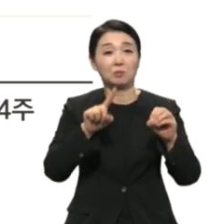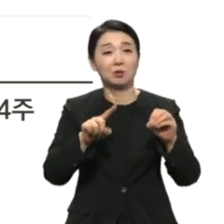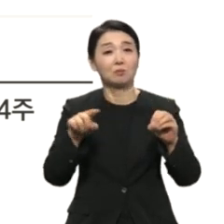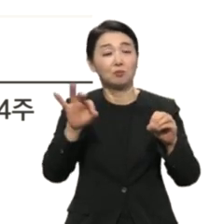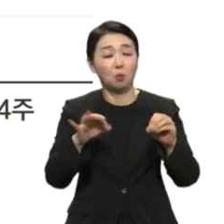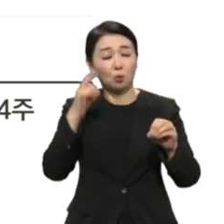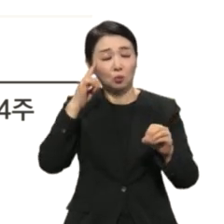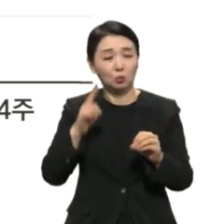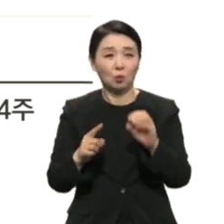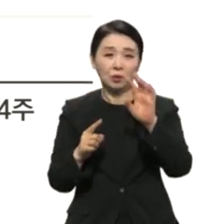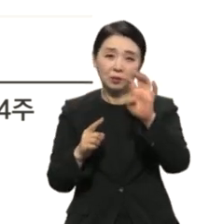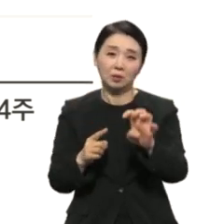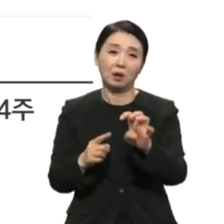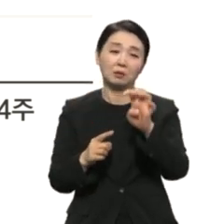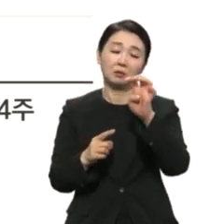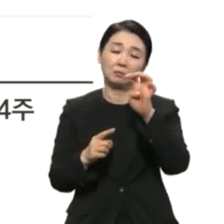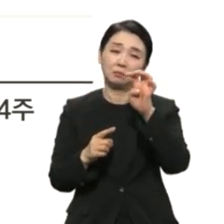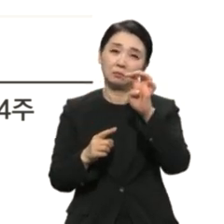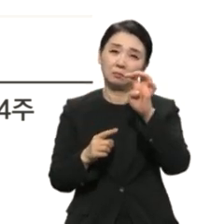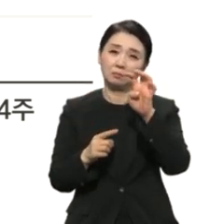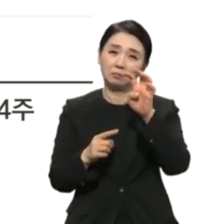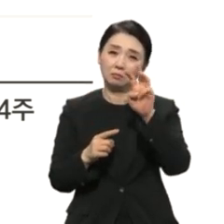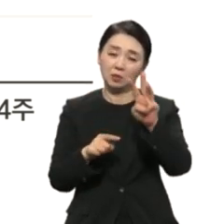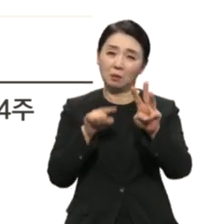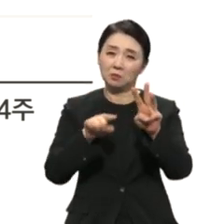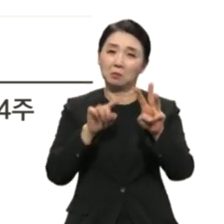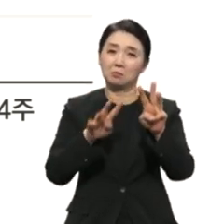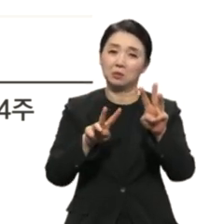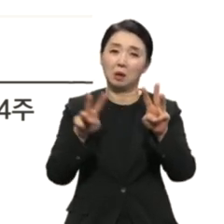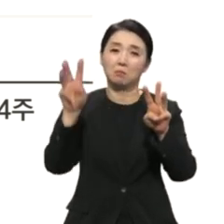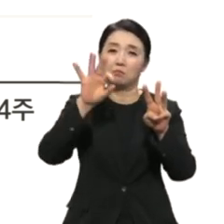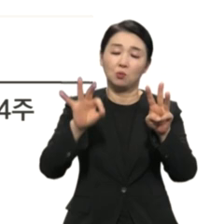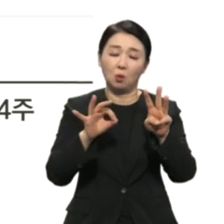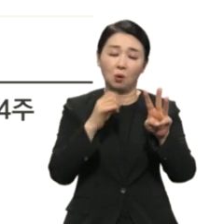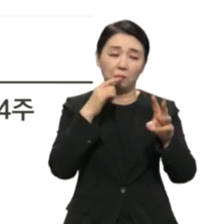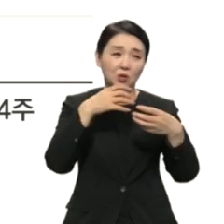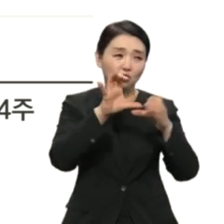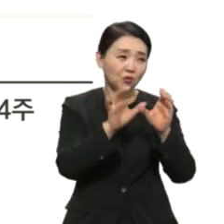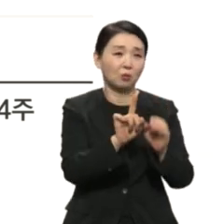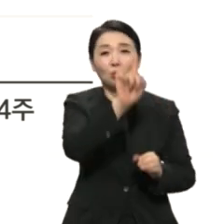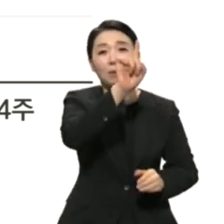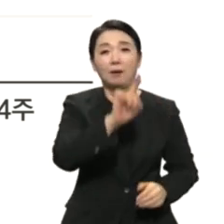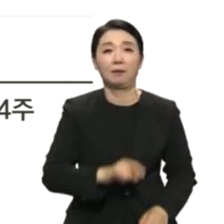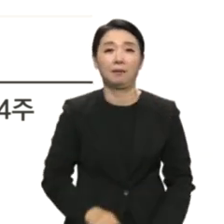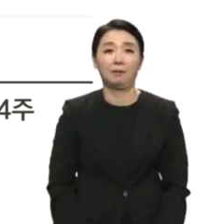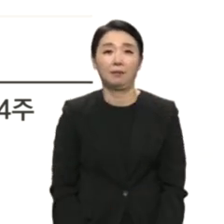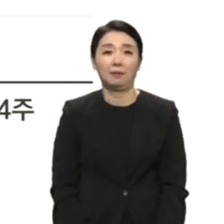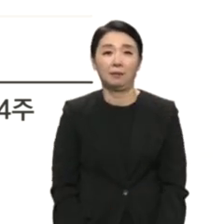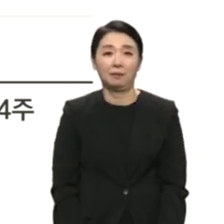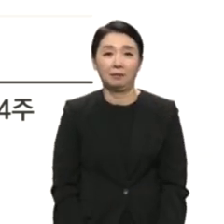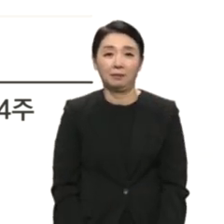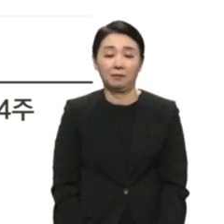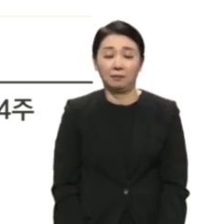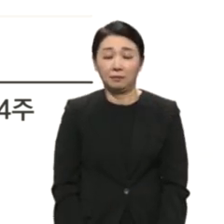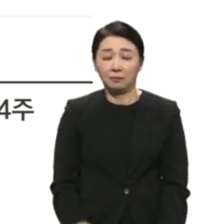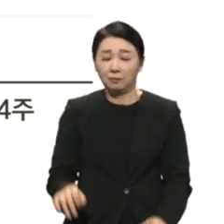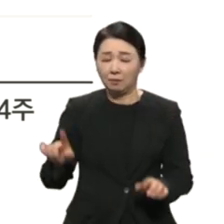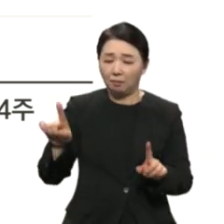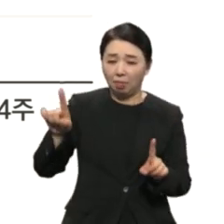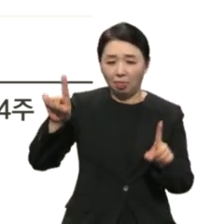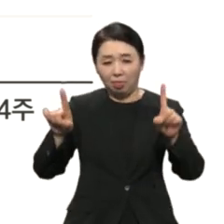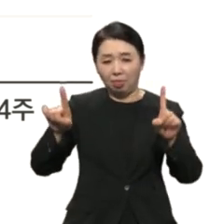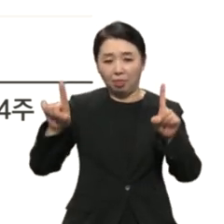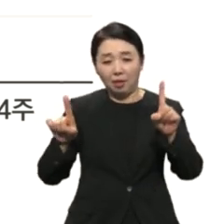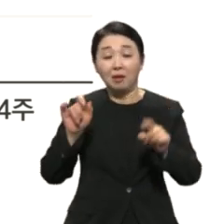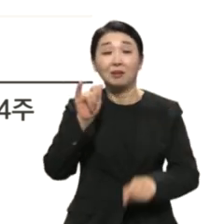여기는 이제 민주당이 훨씬 더 높게 나온 조사입니다 어쨌든 이제 뭐 조사결과 좀